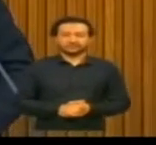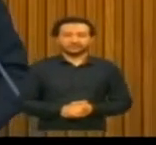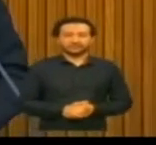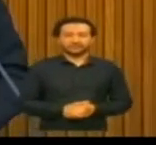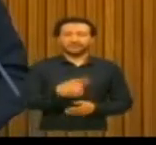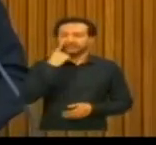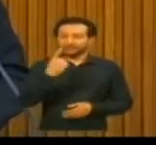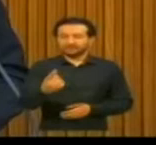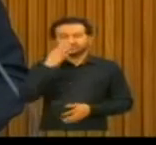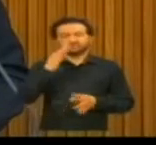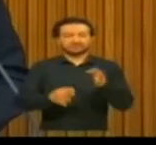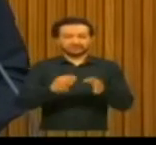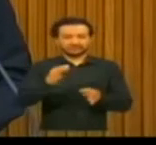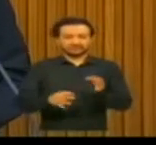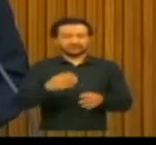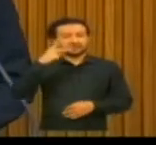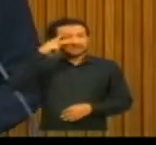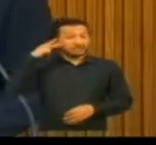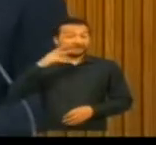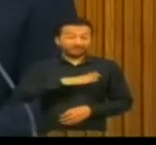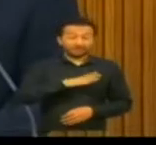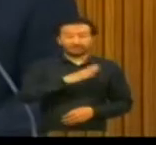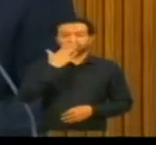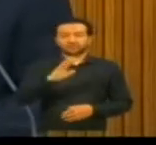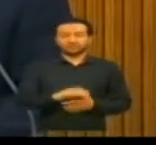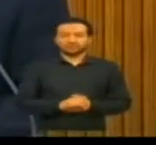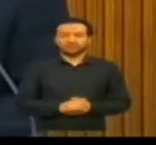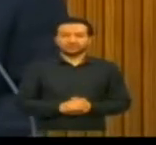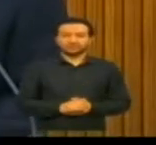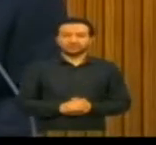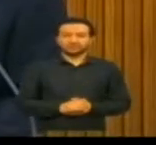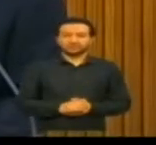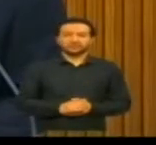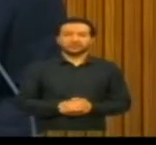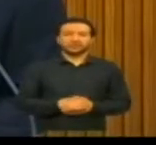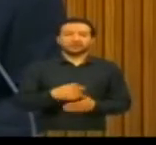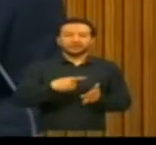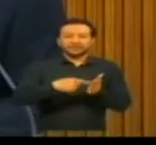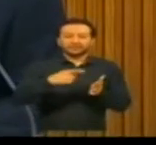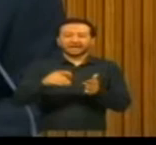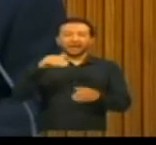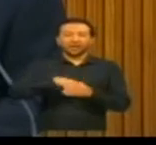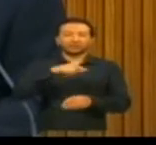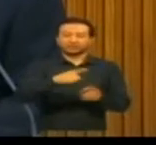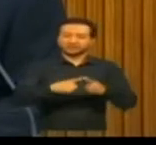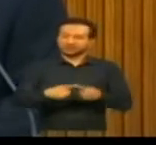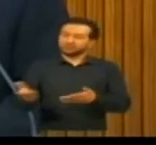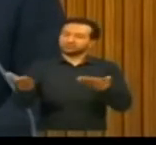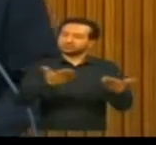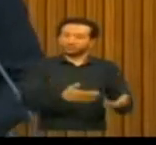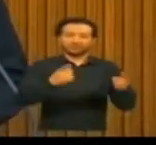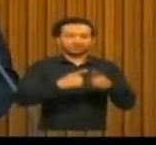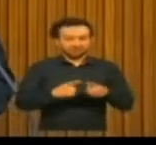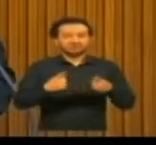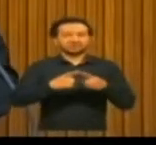Bakıldı. Hile yapıldı mı yapılmadı mı diye. Geçersiz oyları sayacağız dedi. Tamam sayın. Sayıldı